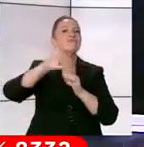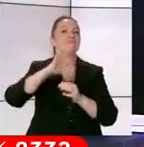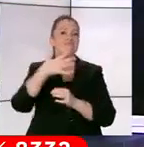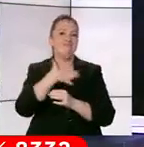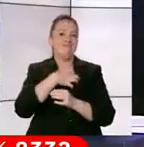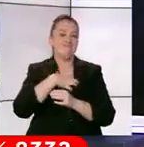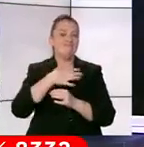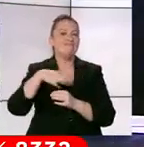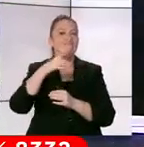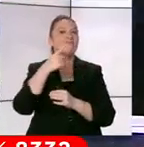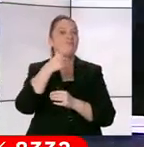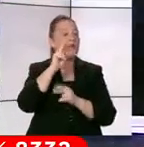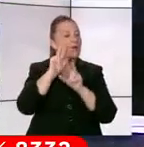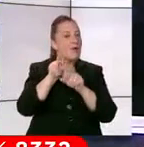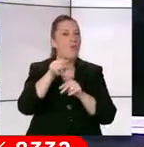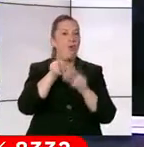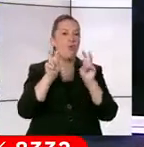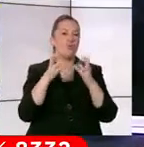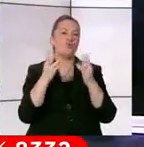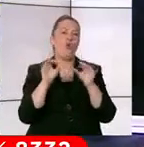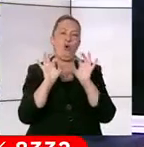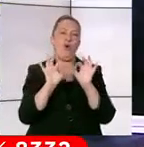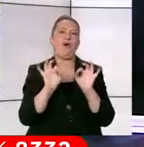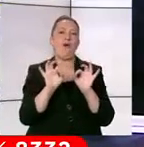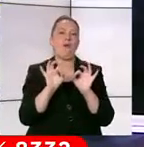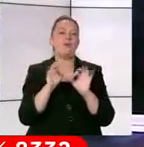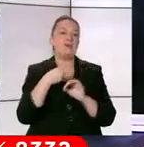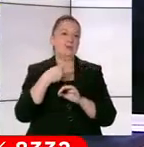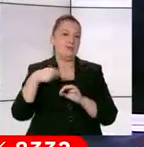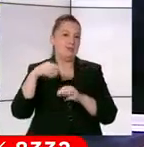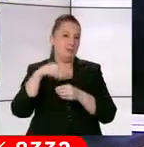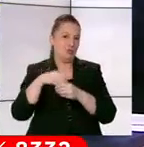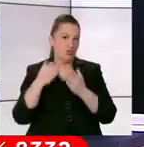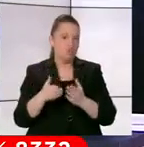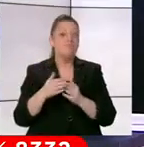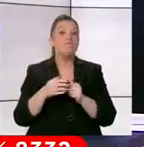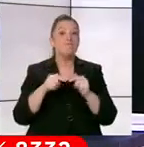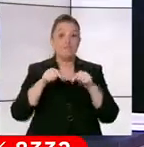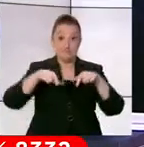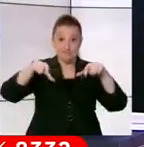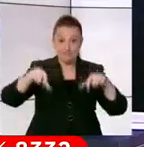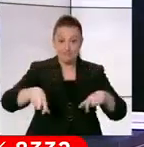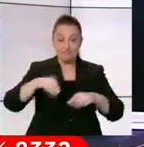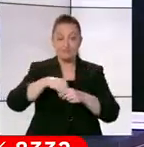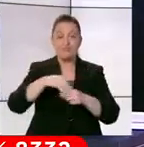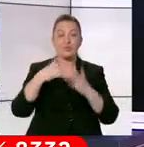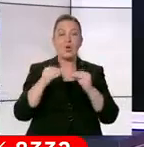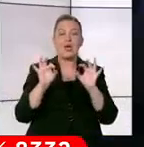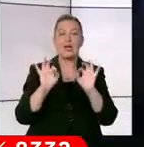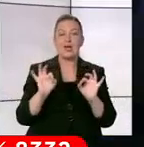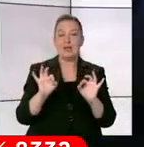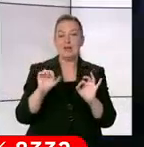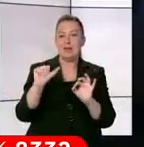göstermesi ve barınma konusuna odaklanması bakımından çok kıymetli bizim için. Stüdyoda çok sayıda kıymetli misafir olduğunu